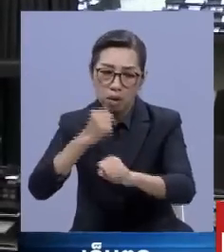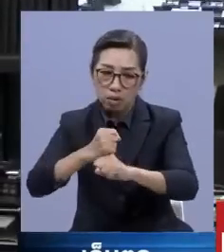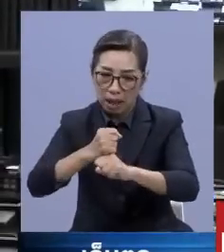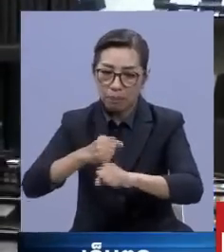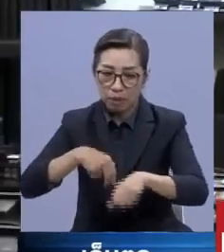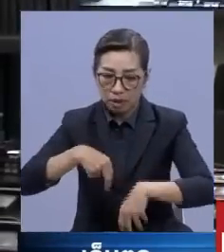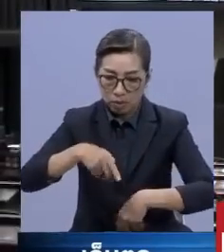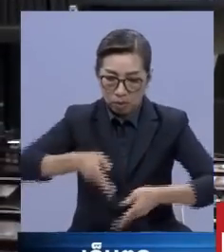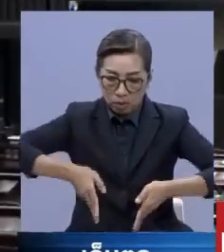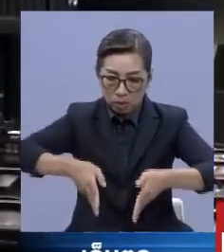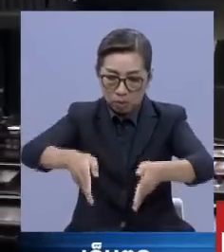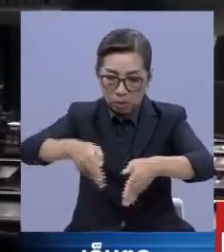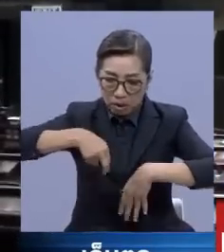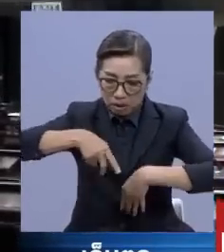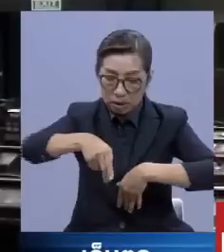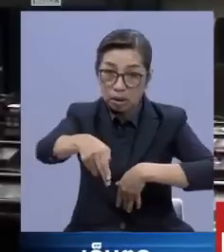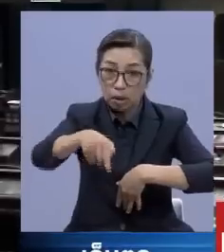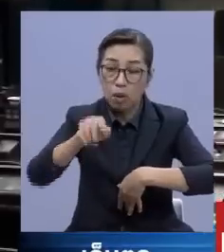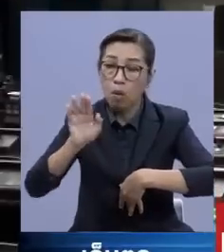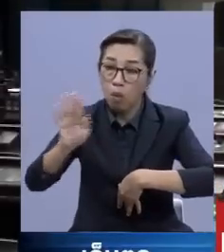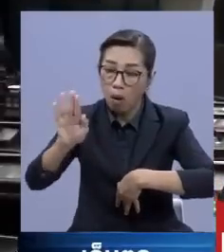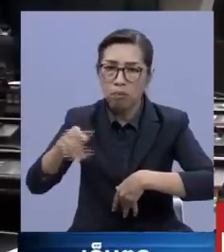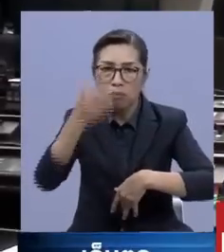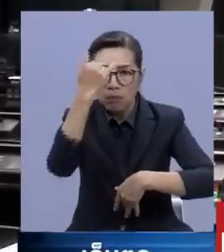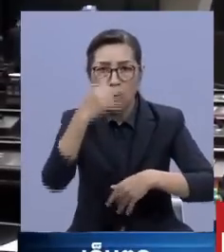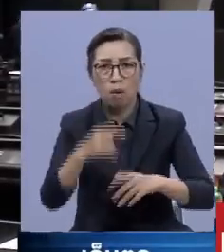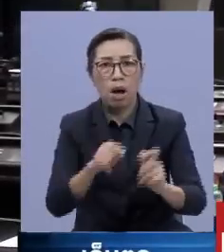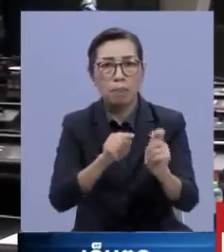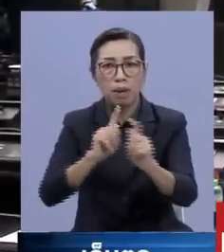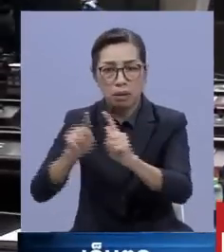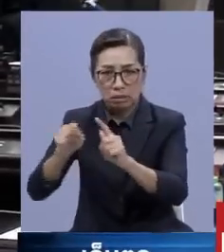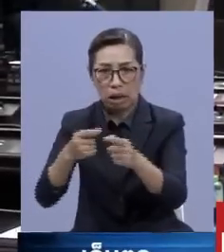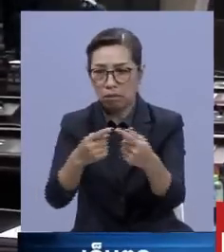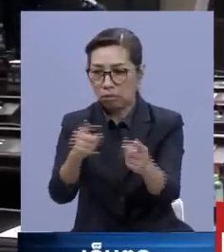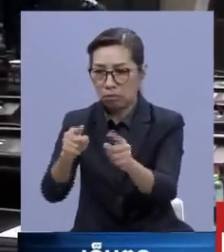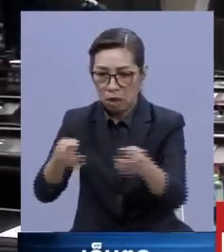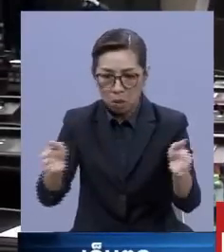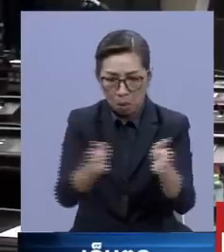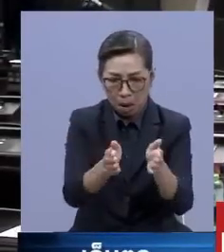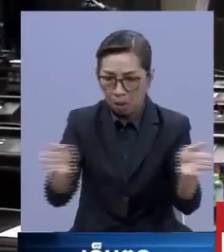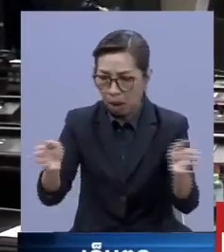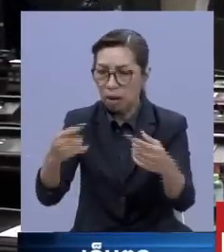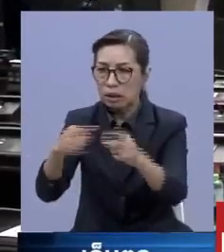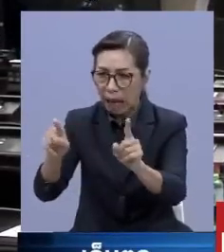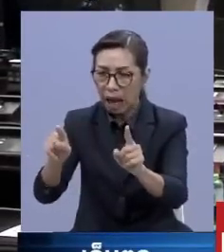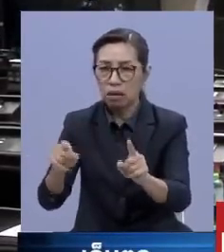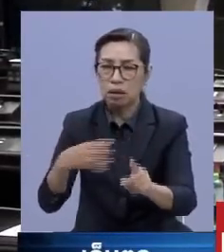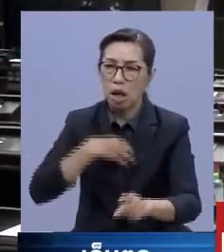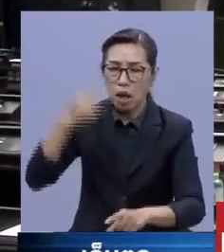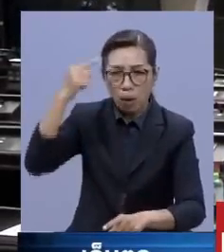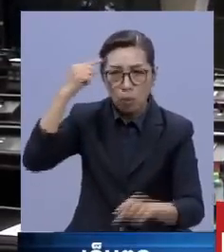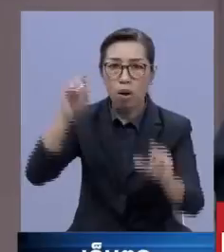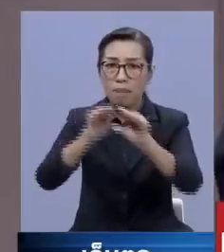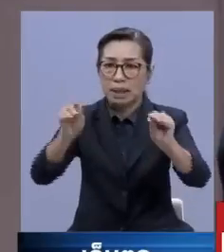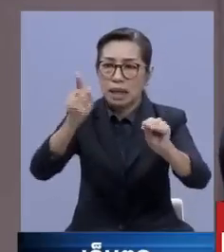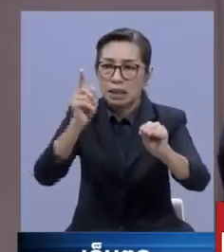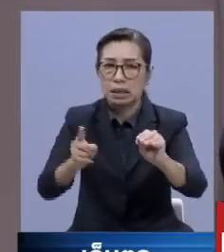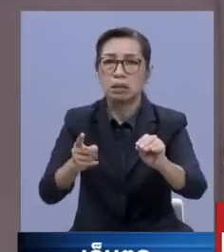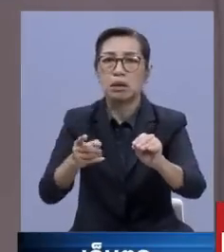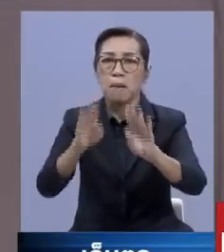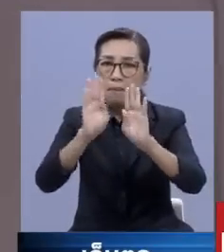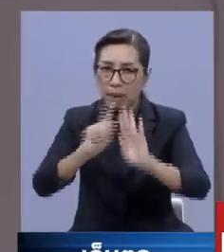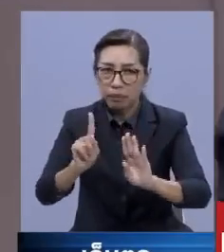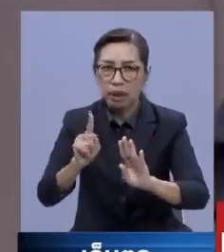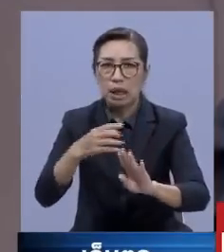หานครนั้นมีรูปแบบและขนาดความกว้างแตกต่างกันไปตามลักษณะทางกายภาพและสภาพการใช้งานดังนั้นนะคะเพื่อที่จะต้องการ